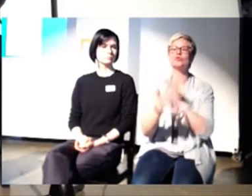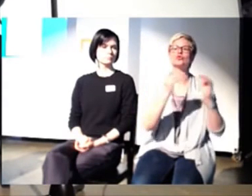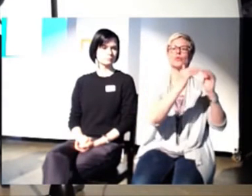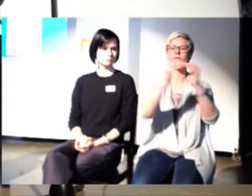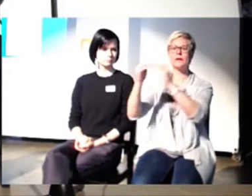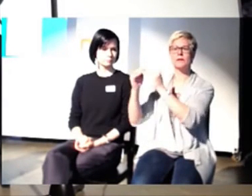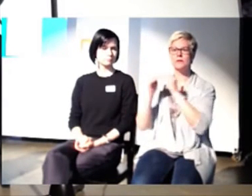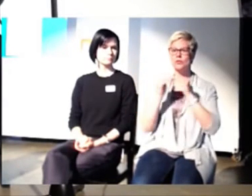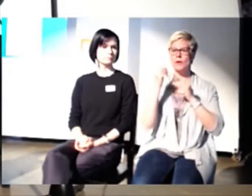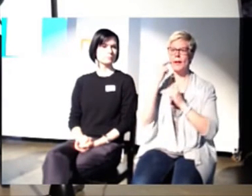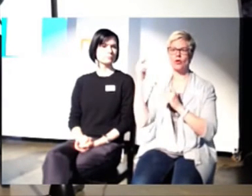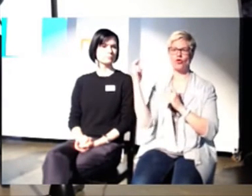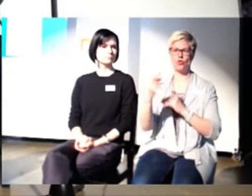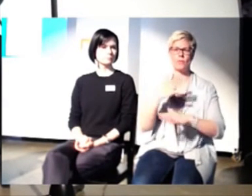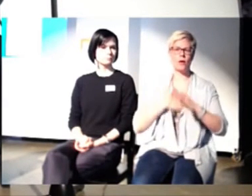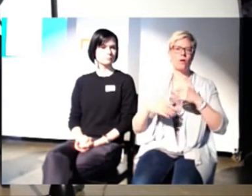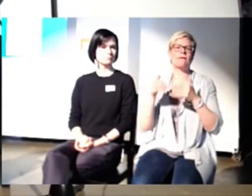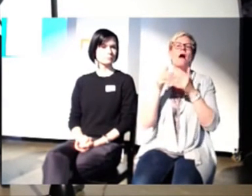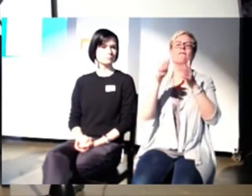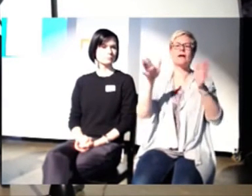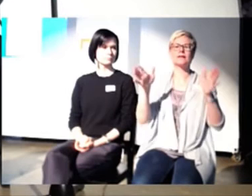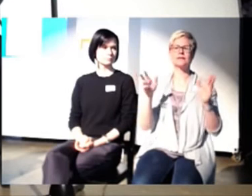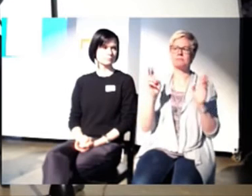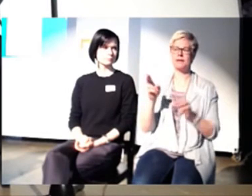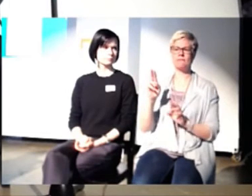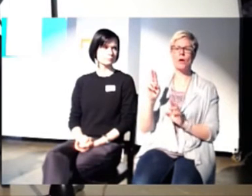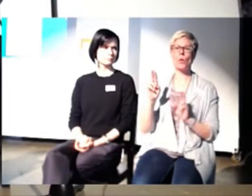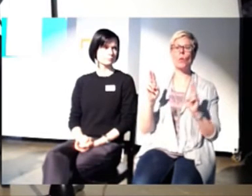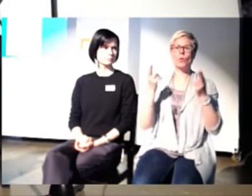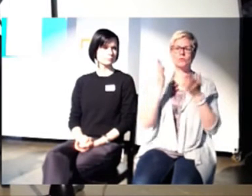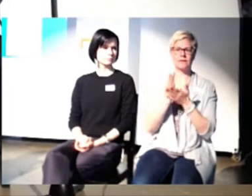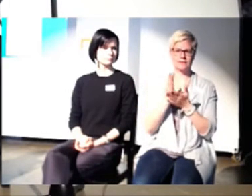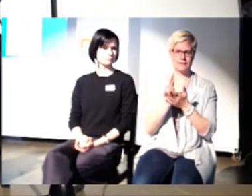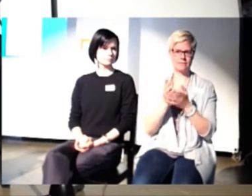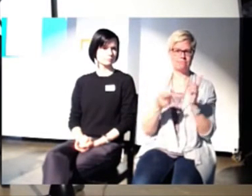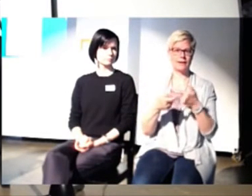mikä on aika uusi asia suomalaisille residensseille vielä.